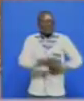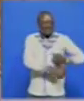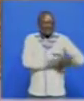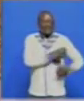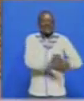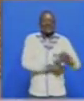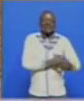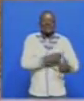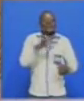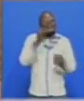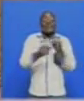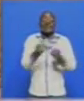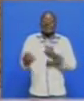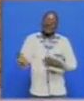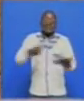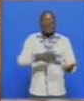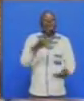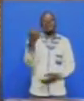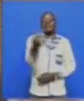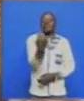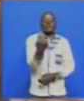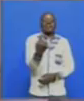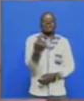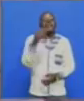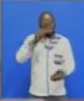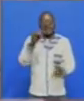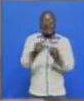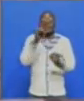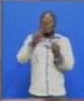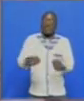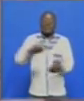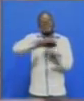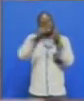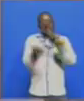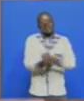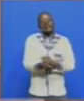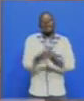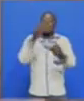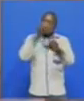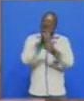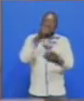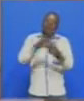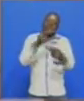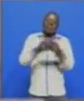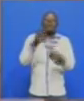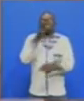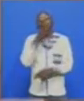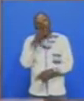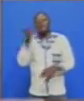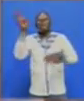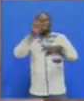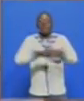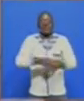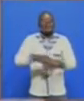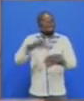Si c'est la mort, c'est pour toi seul. Si on peut changer, comme tu peux prendre le nom de toi, maman là même, pour mettre dans l'adolescence